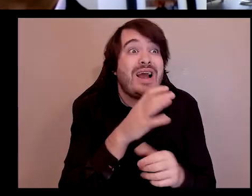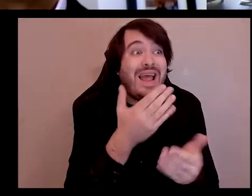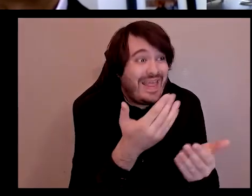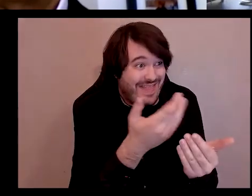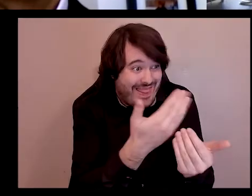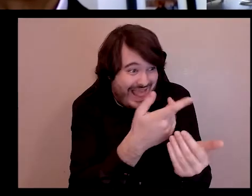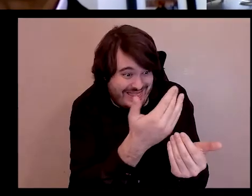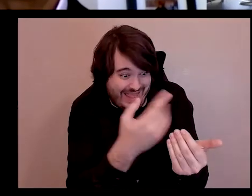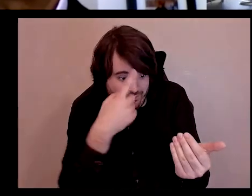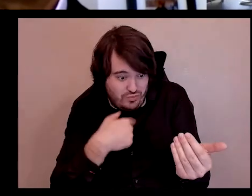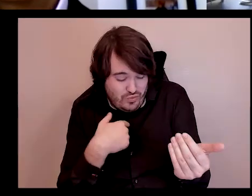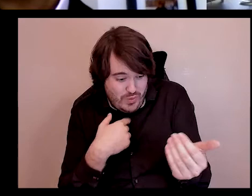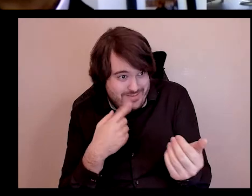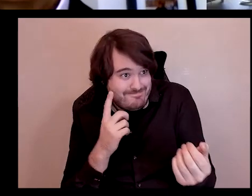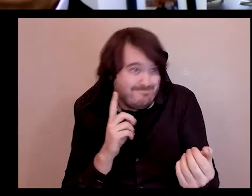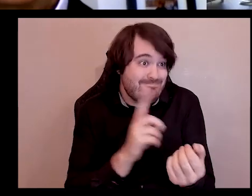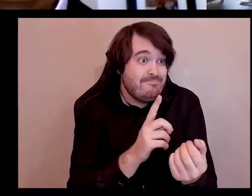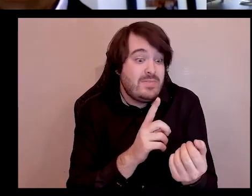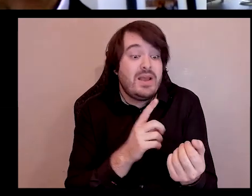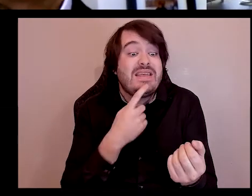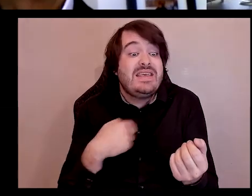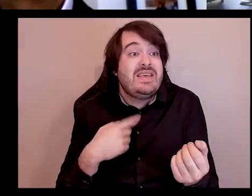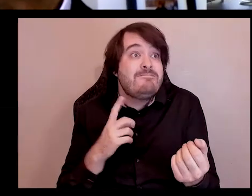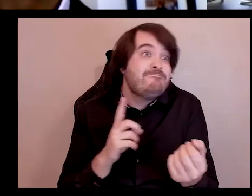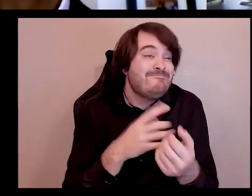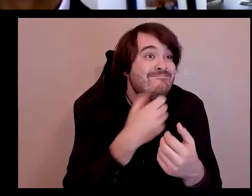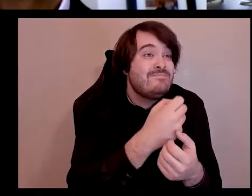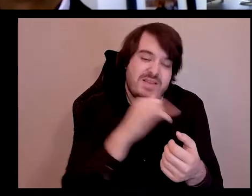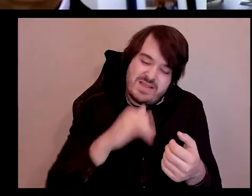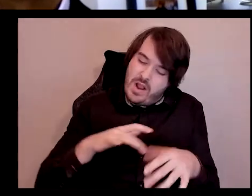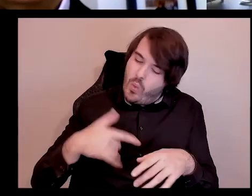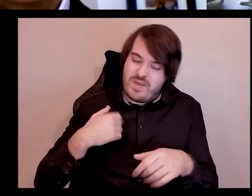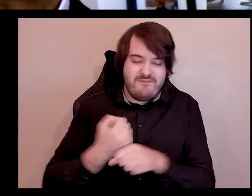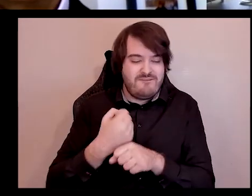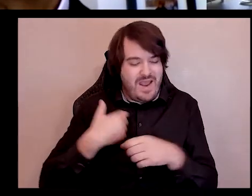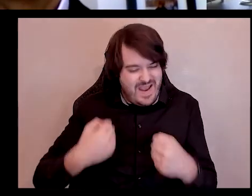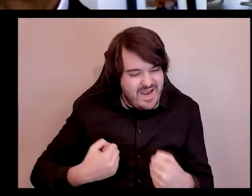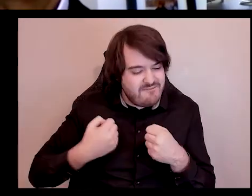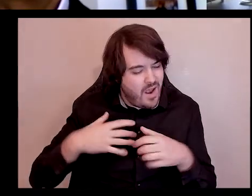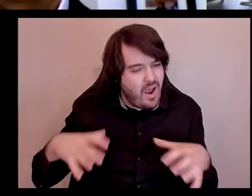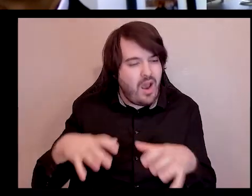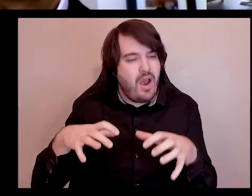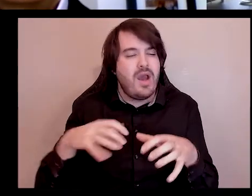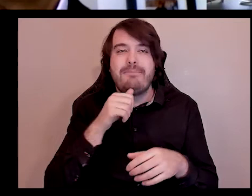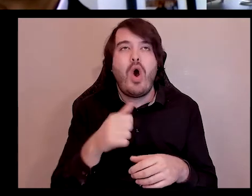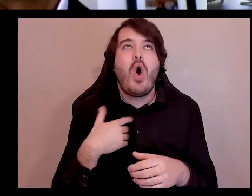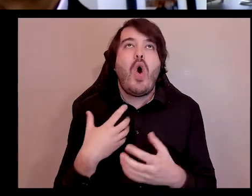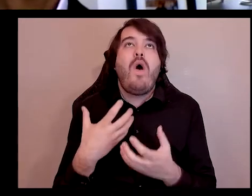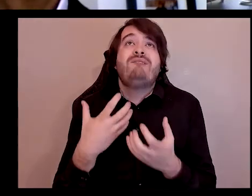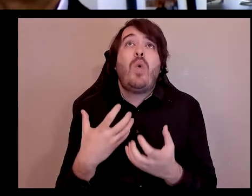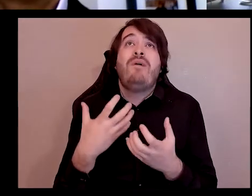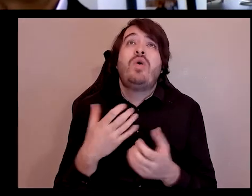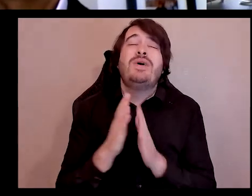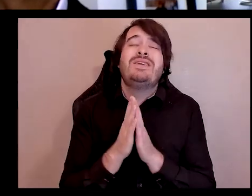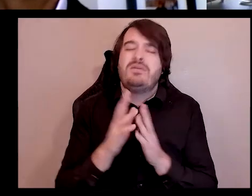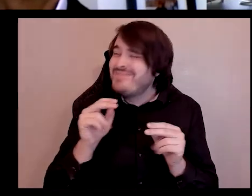s'ajuster au travers le processus. On ne peut pas faire plus que ça. Et il y a un emploi qui attend assurément tous